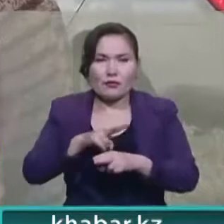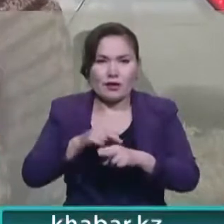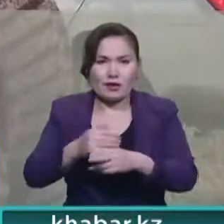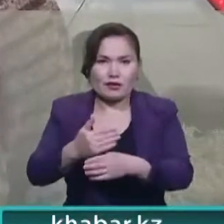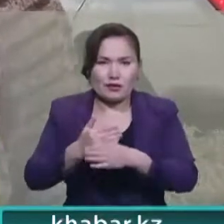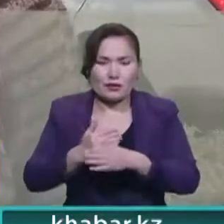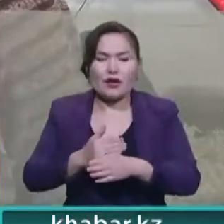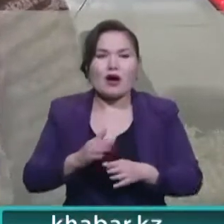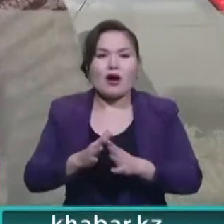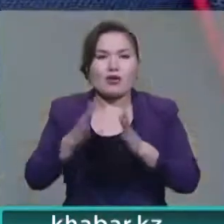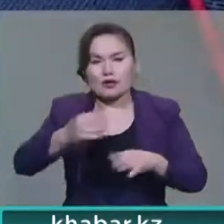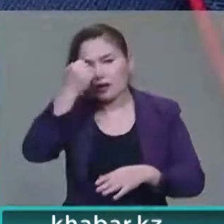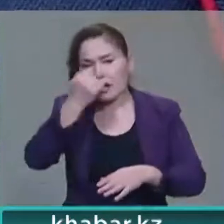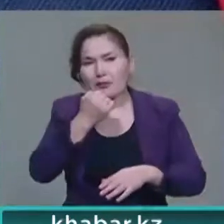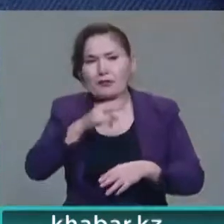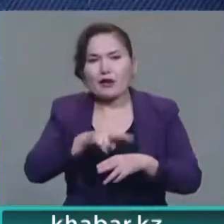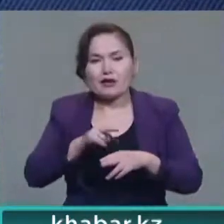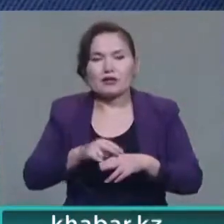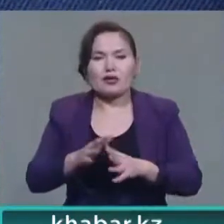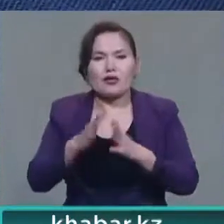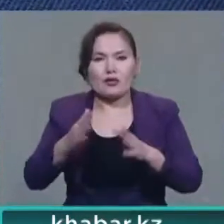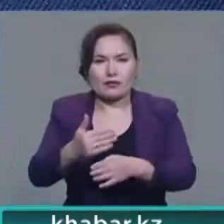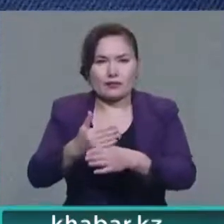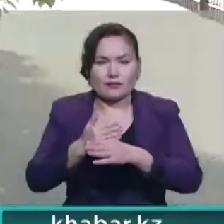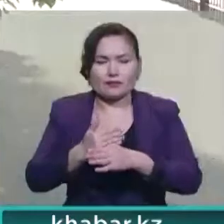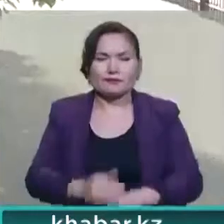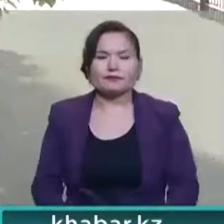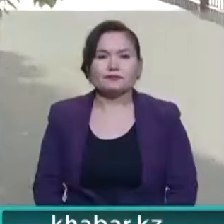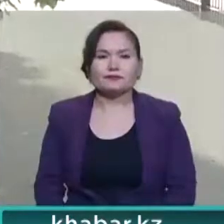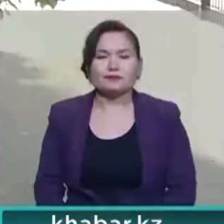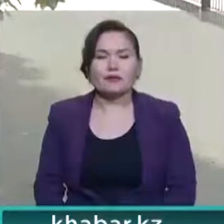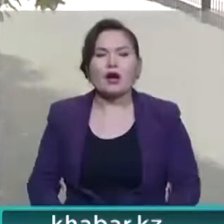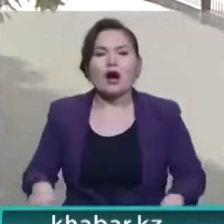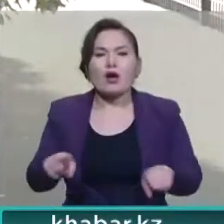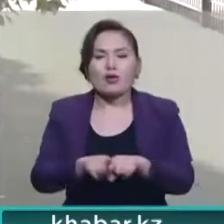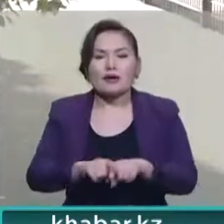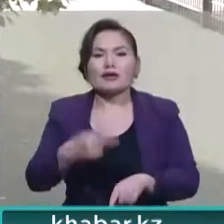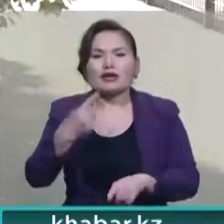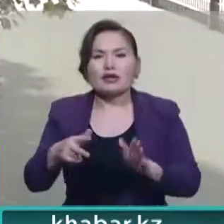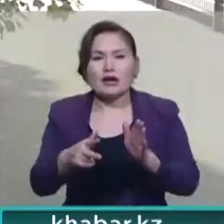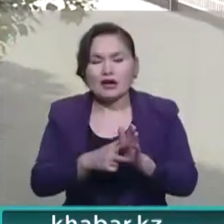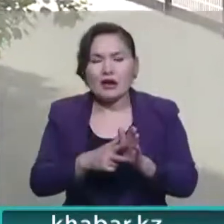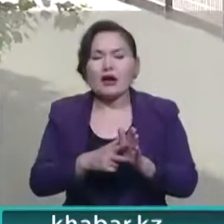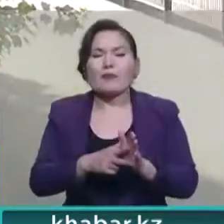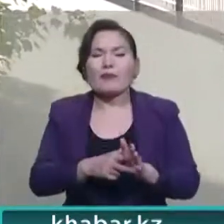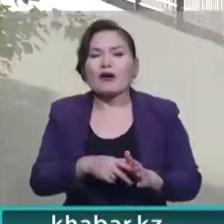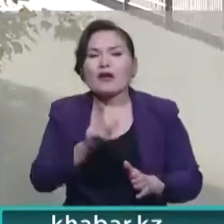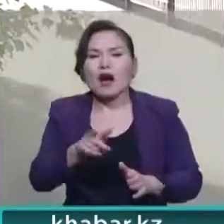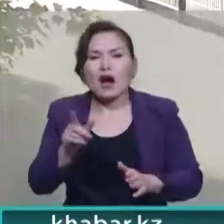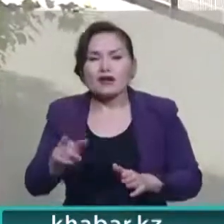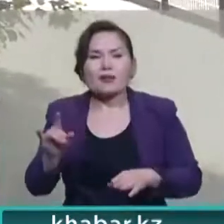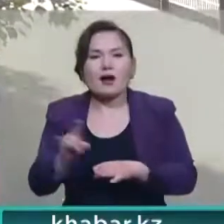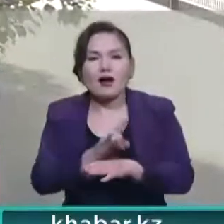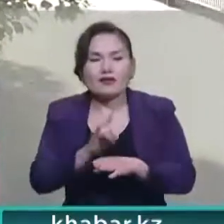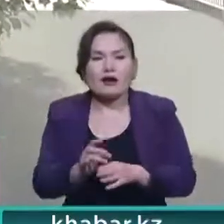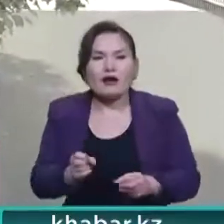полиция қызметкерлеріне рахмет айтқым келеді. Раскрыто 28 аналогичных фактов выступления. Осындай 28 алаяқтық дерек ашылды. 15 қылмыс